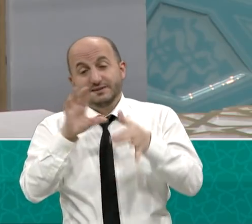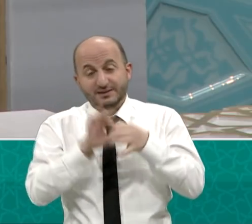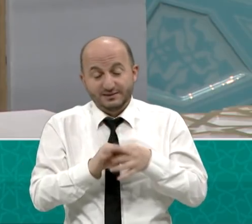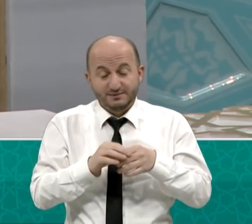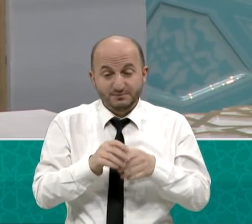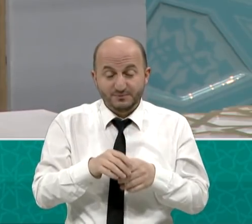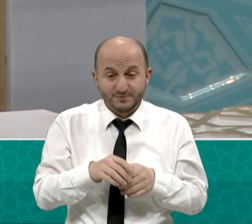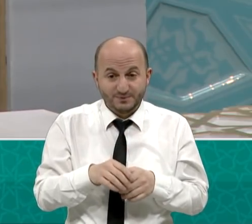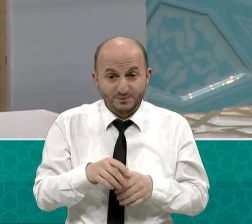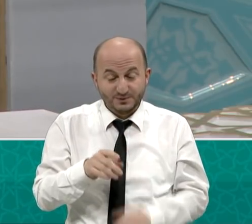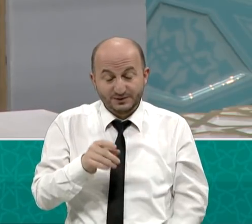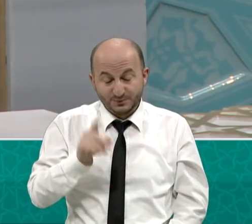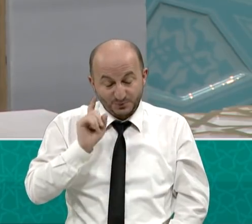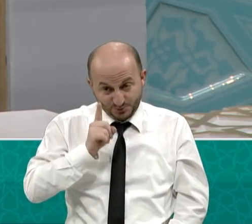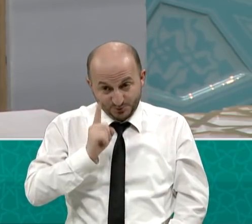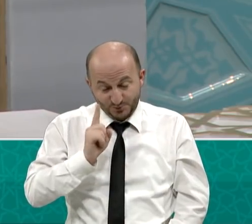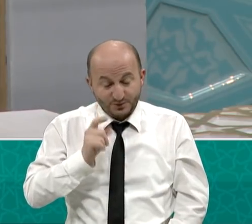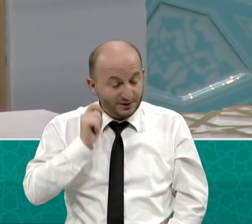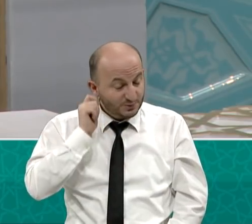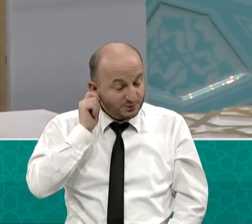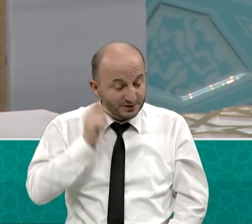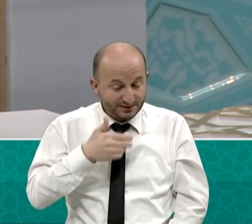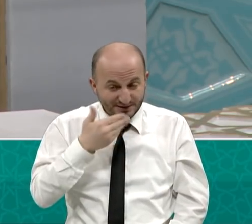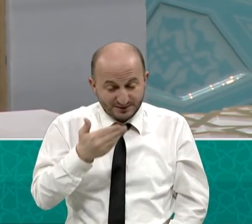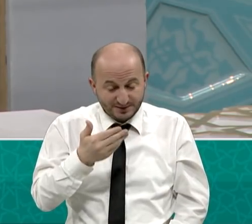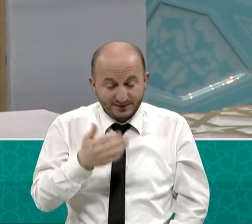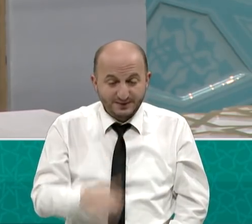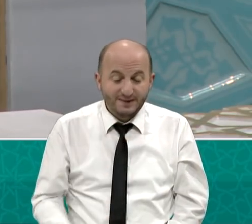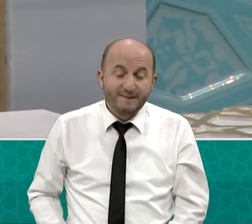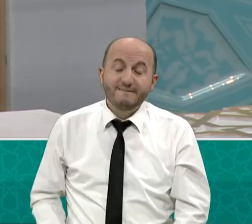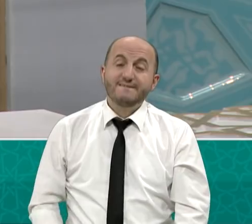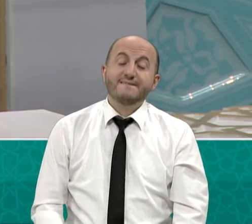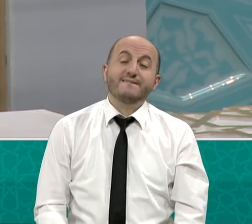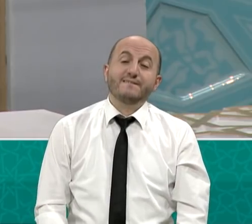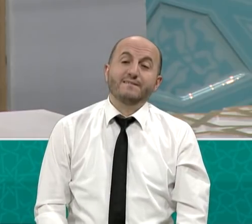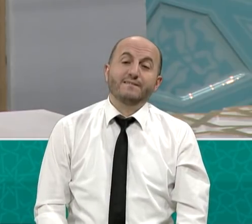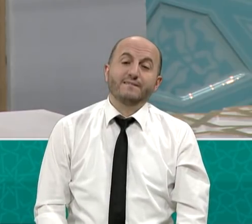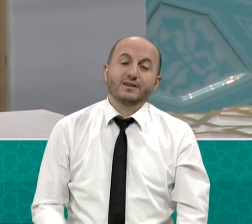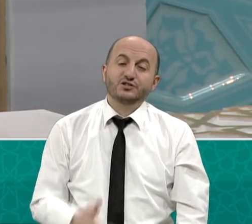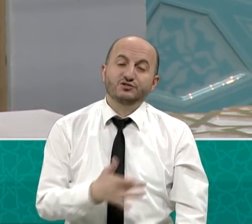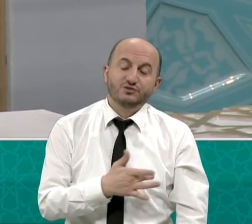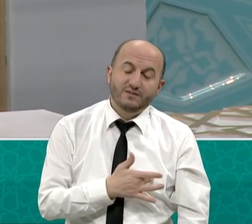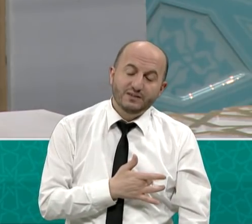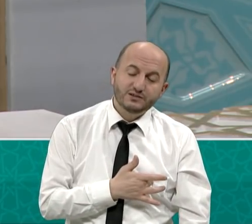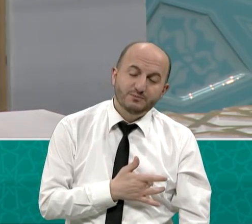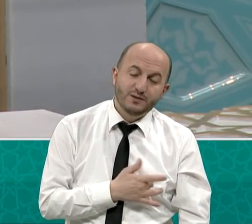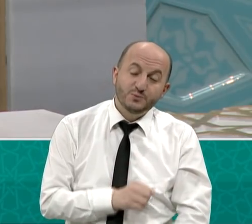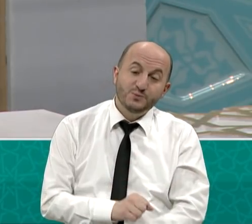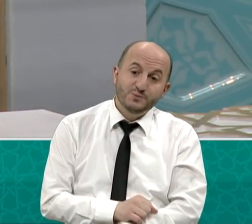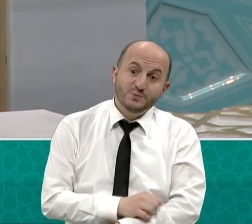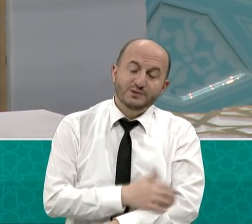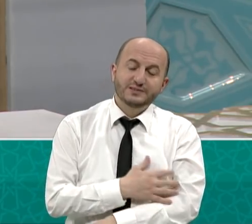bizi Efendimizin ikaz ettiğini görmekteyiz. Ki biz bu merhameti, bu şefkati, bu acıma duygusunu